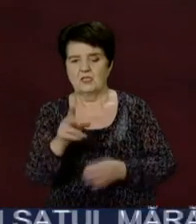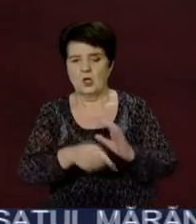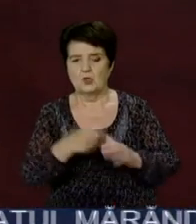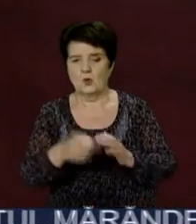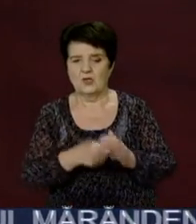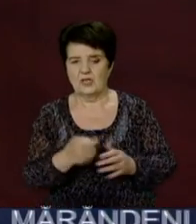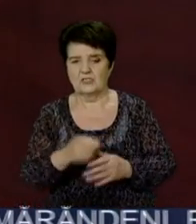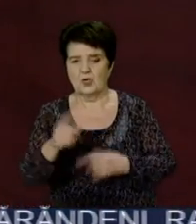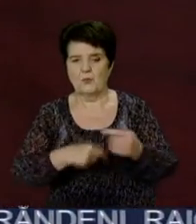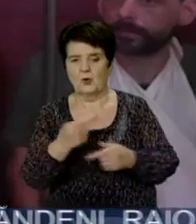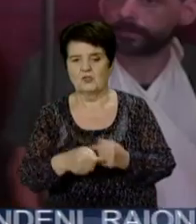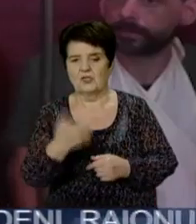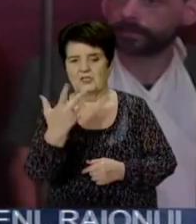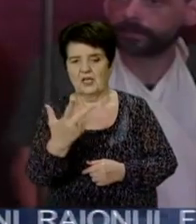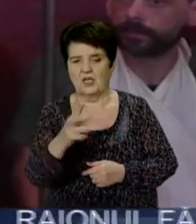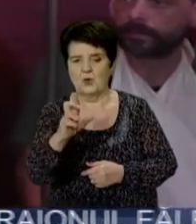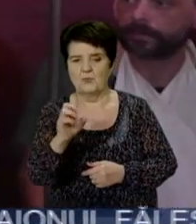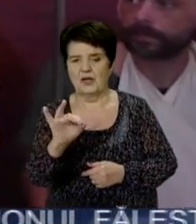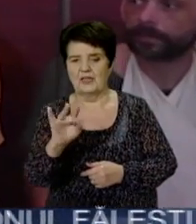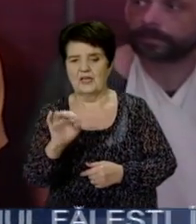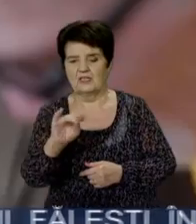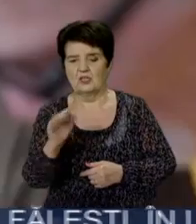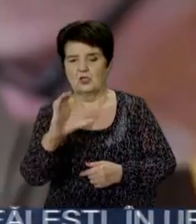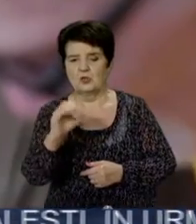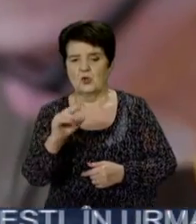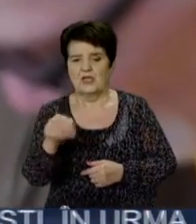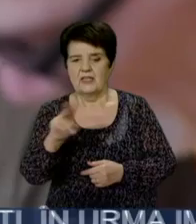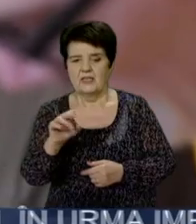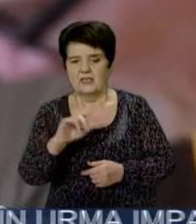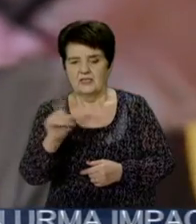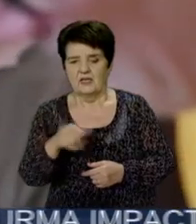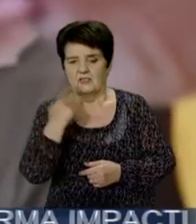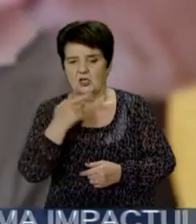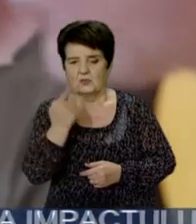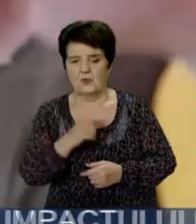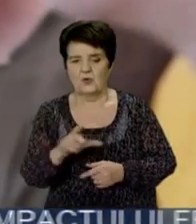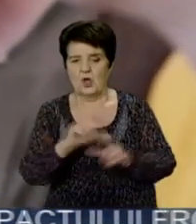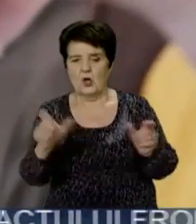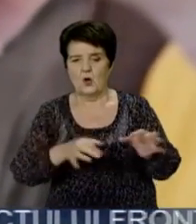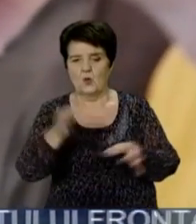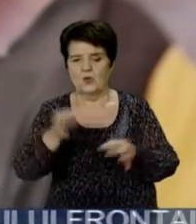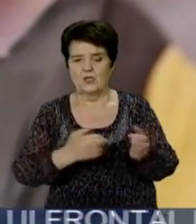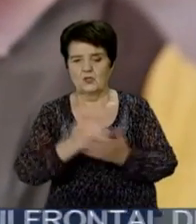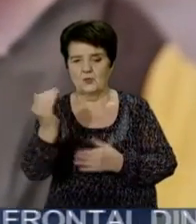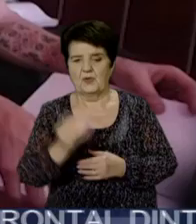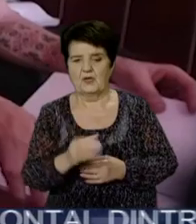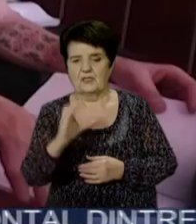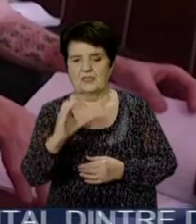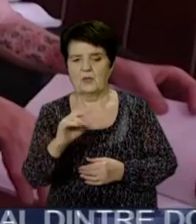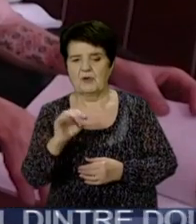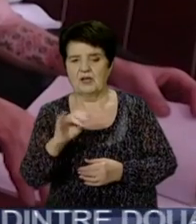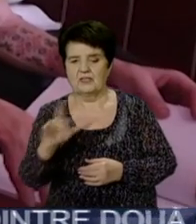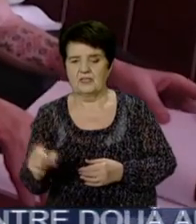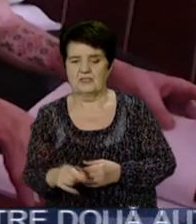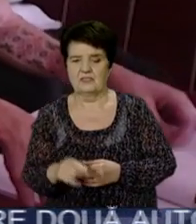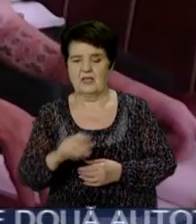Procesul intentat împotriva 3 britanici, un croat și un suedez a început ieri la așa zisa Curtea Supremă din regiunea separatistă DNR. Conform